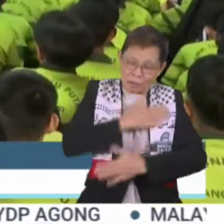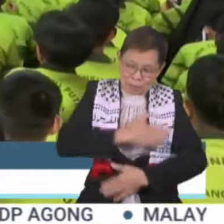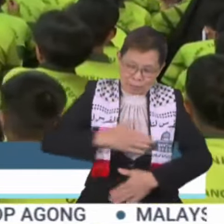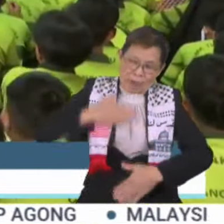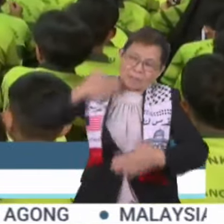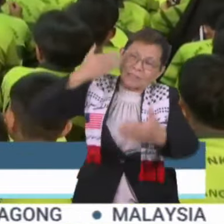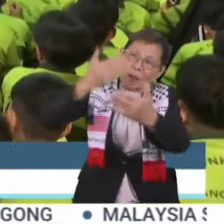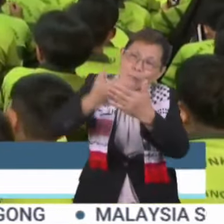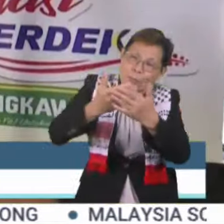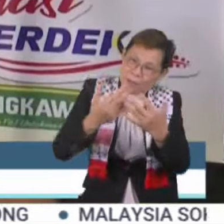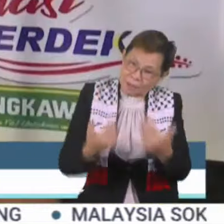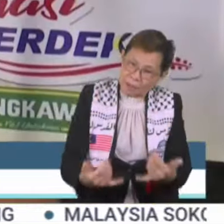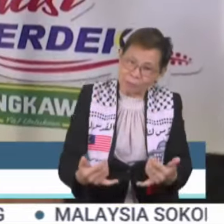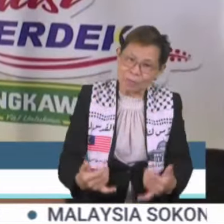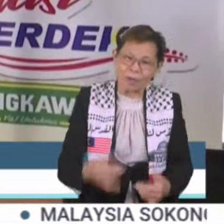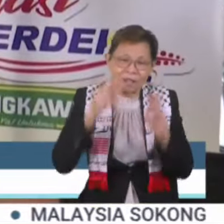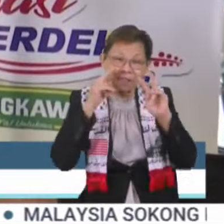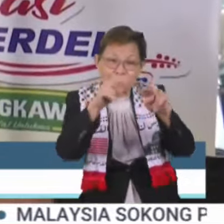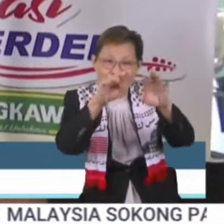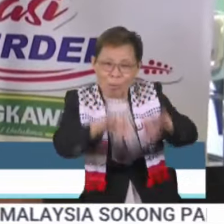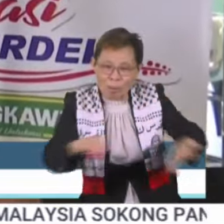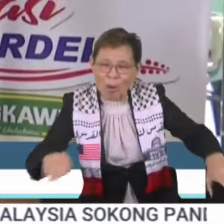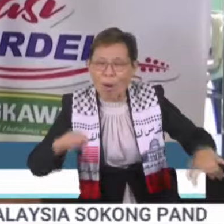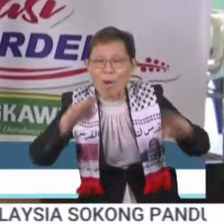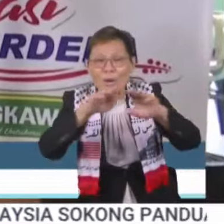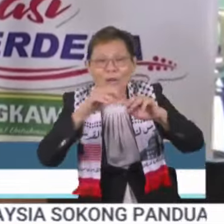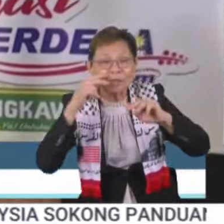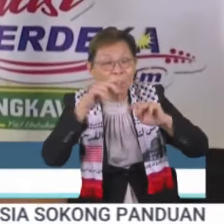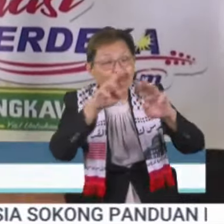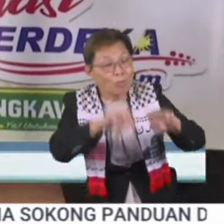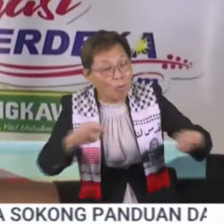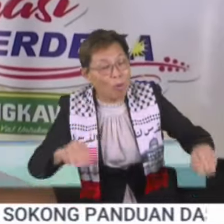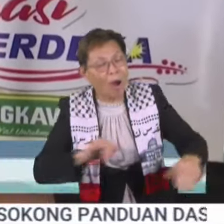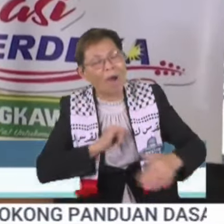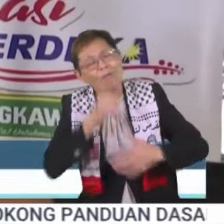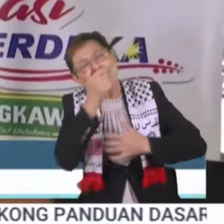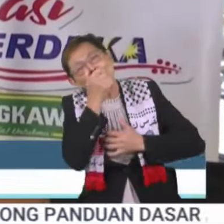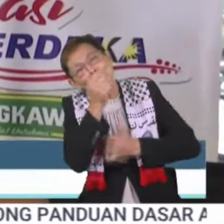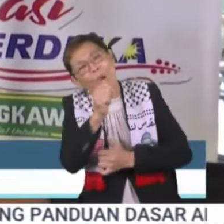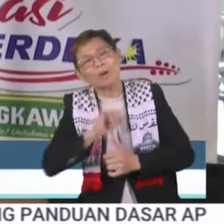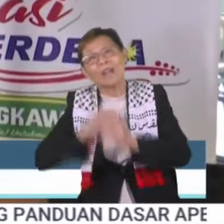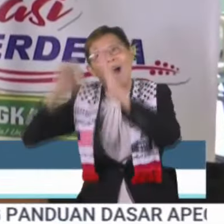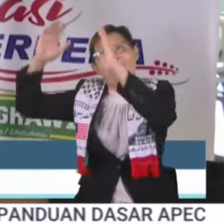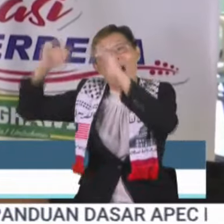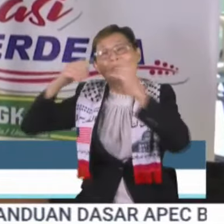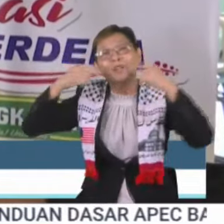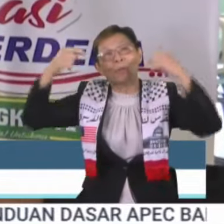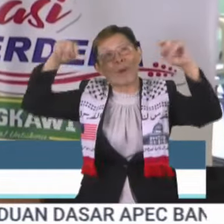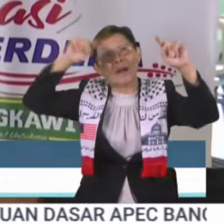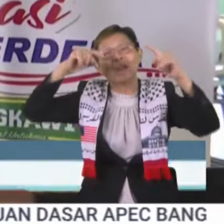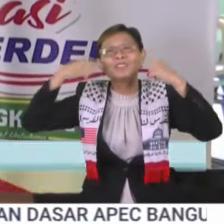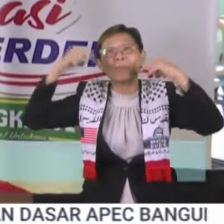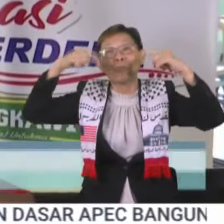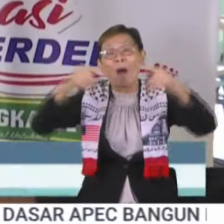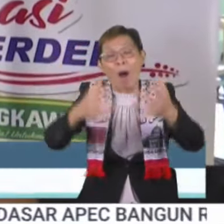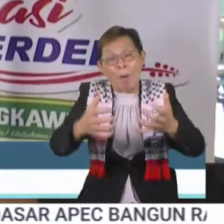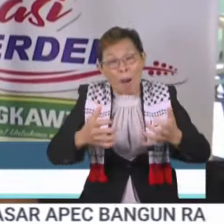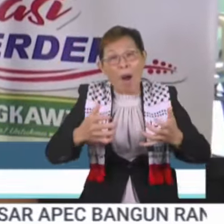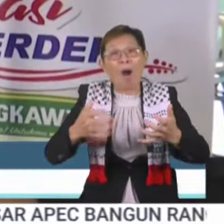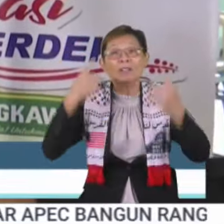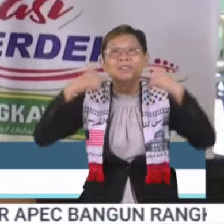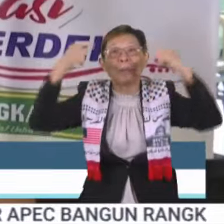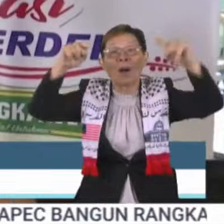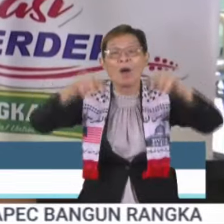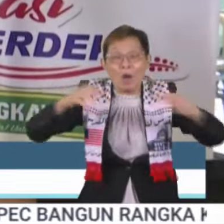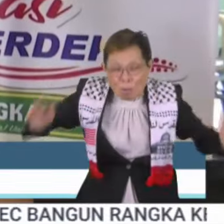kini. Nampak anak-anak murid tadi pun sangat-sangat teruja. Jadi saya mengharapkan capailah hasrat kita untuk memotivasikan anak-anak